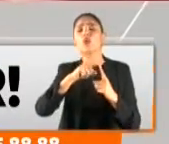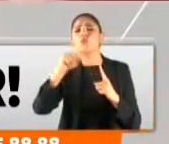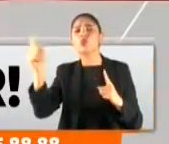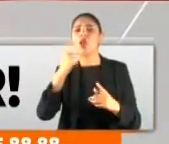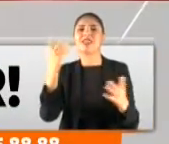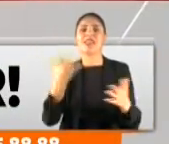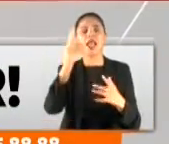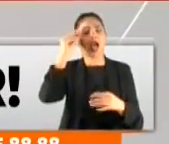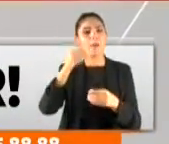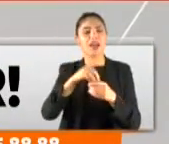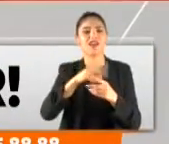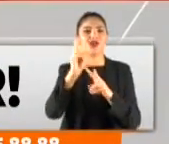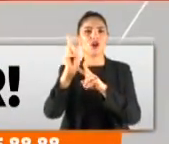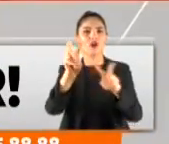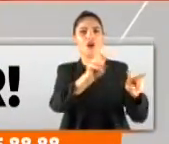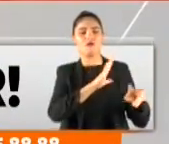sergileniyordu